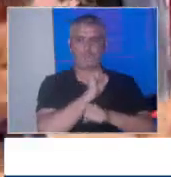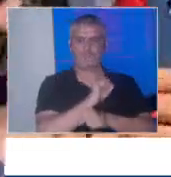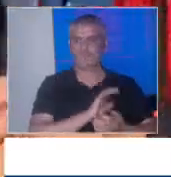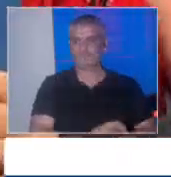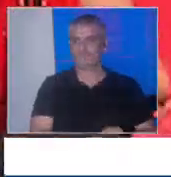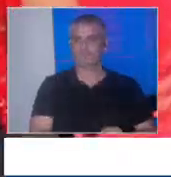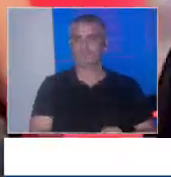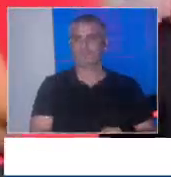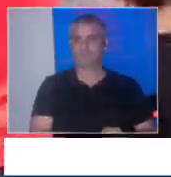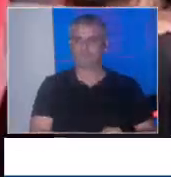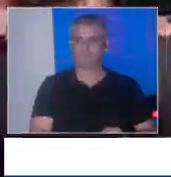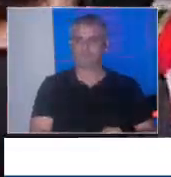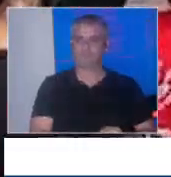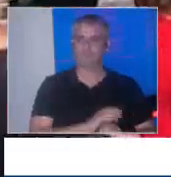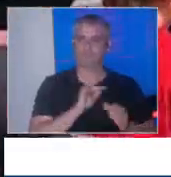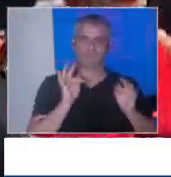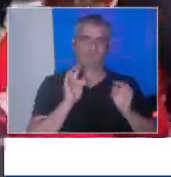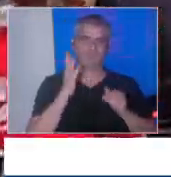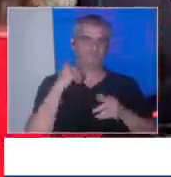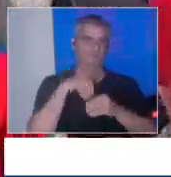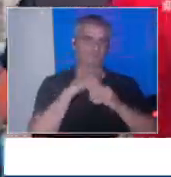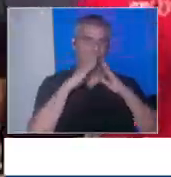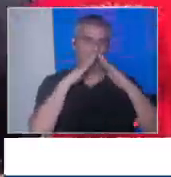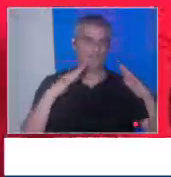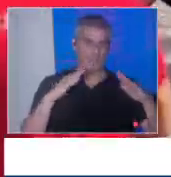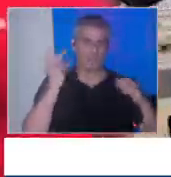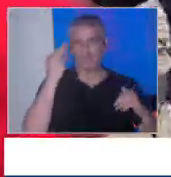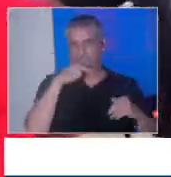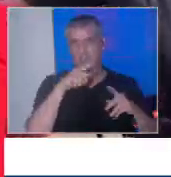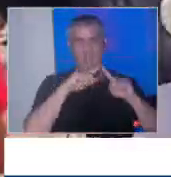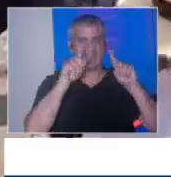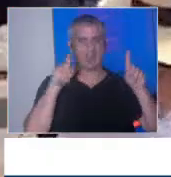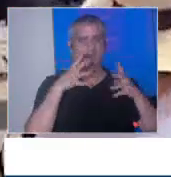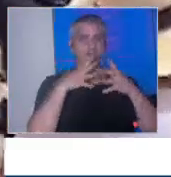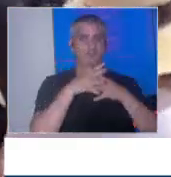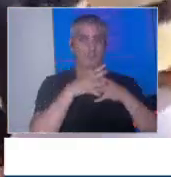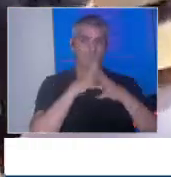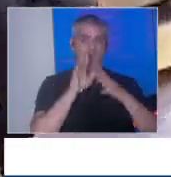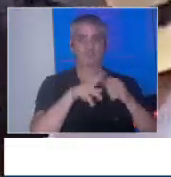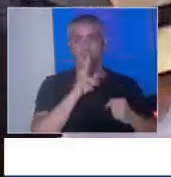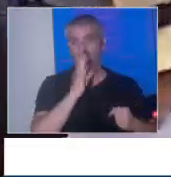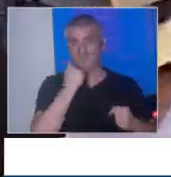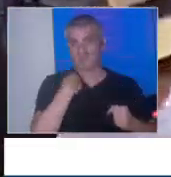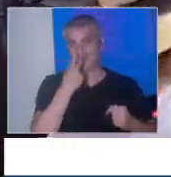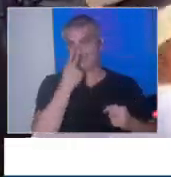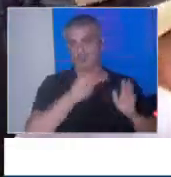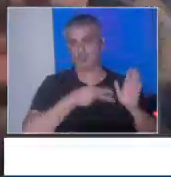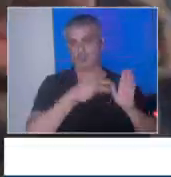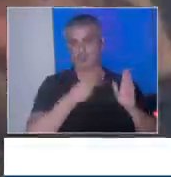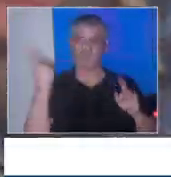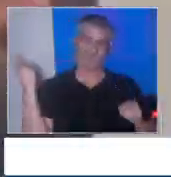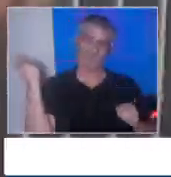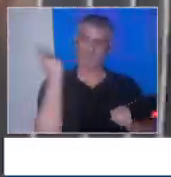כן, אז תראי, הטקס התקיים בתוך מעל כזה, שהיה לו חלונות שקופים, שדרך החלונות השקופים ראינו את הרכבת